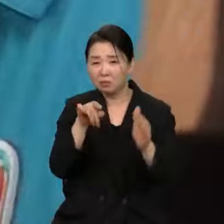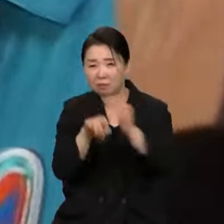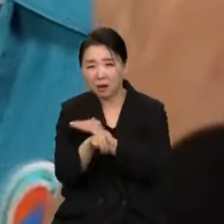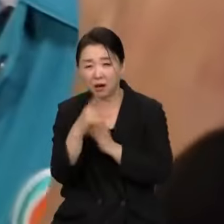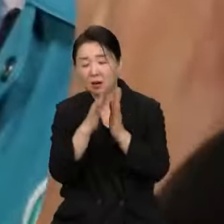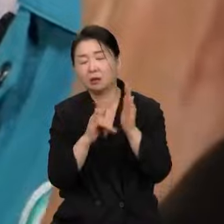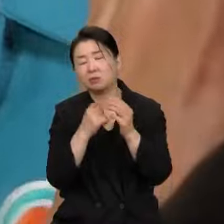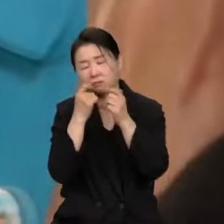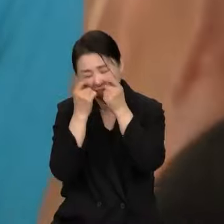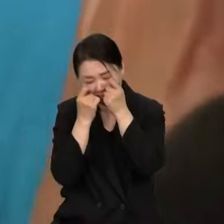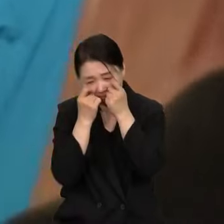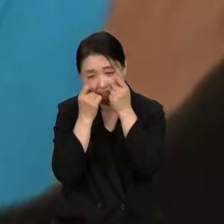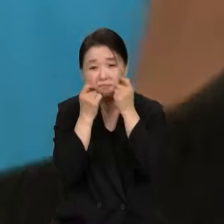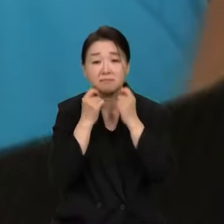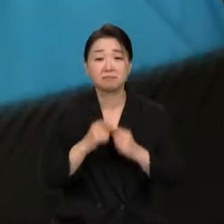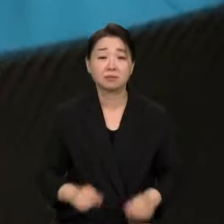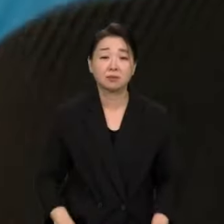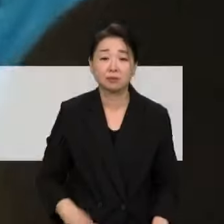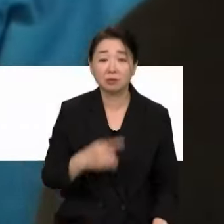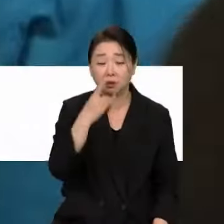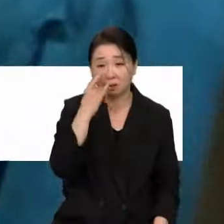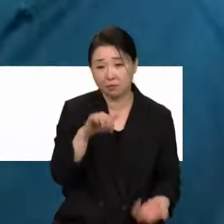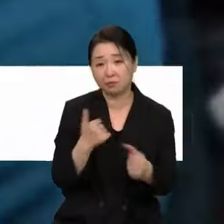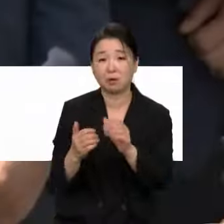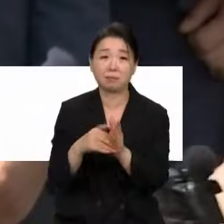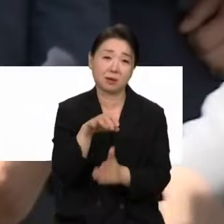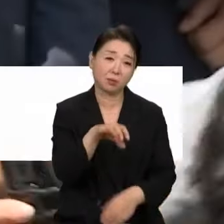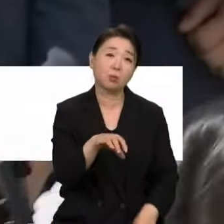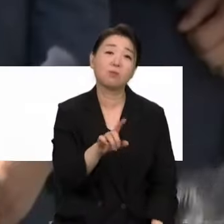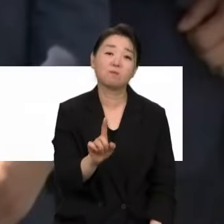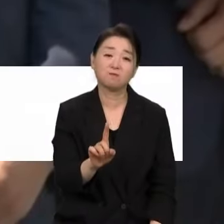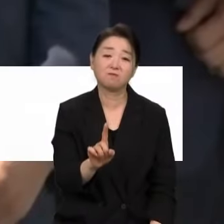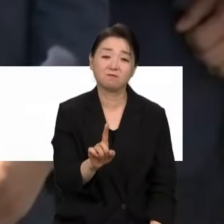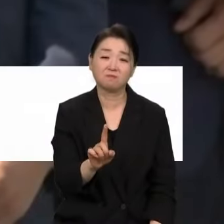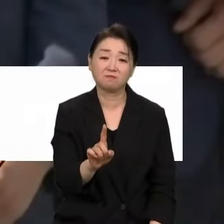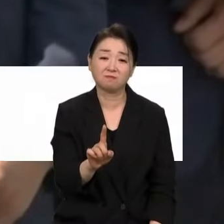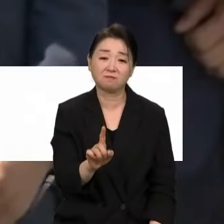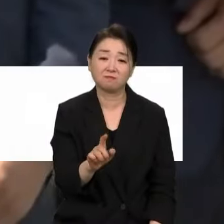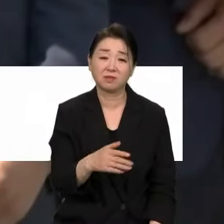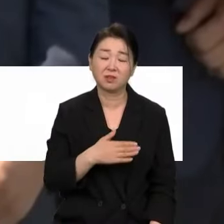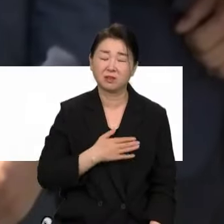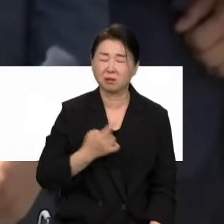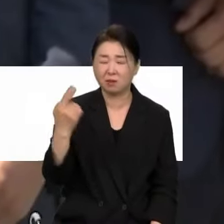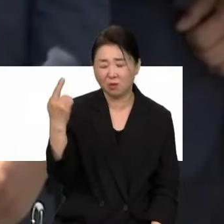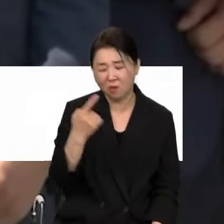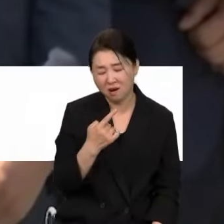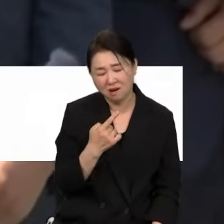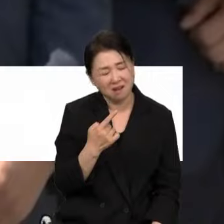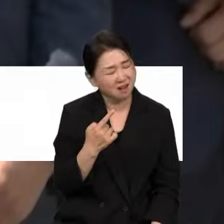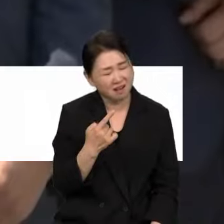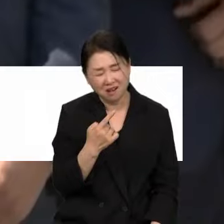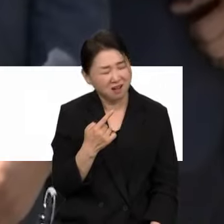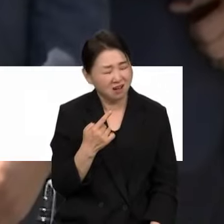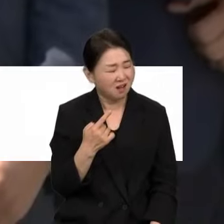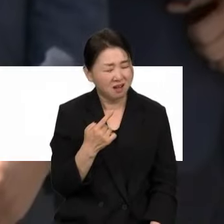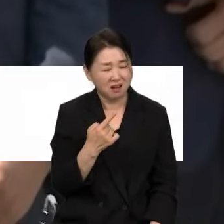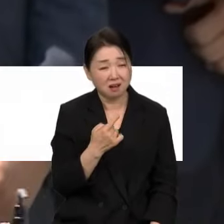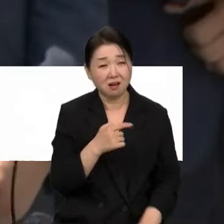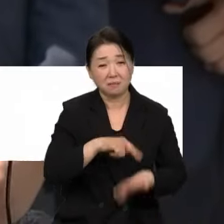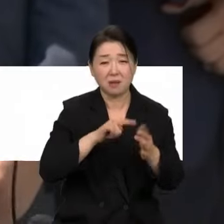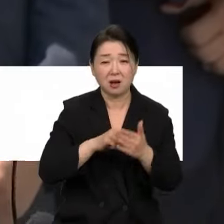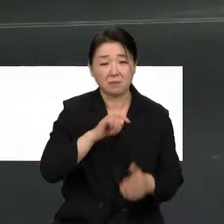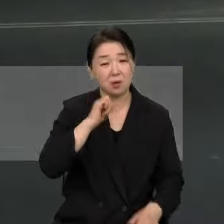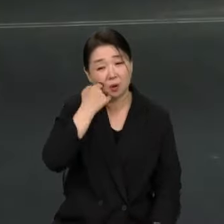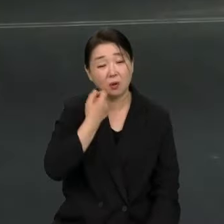족은 저 어머니를 잃었던 때에 제으로 확인하고